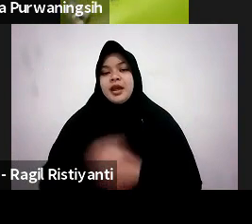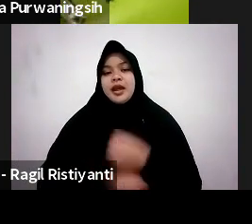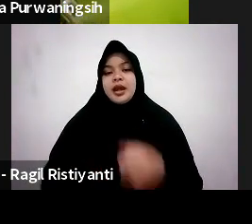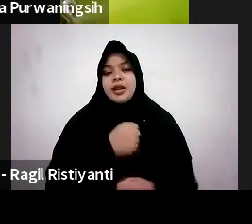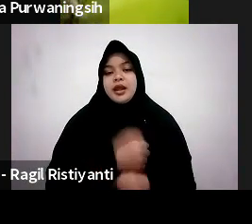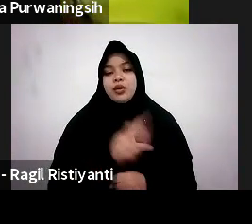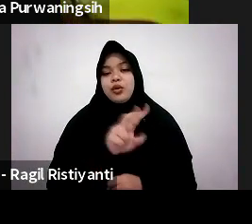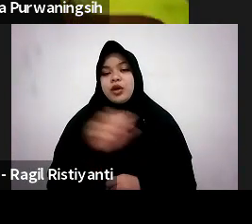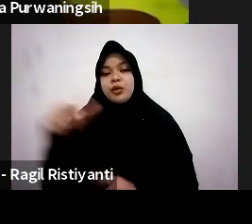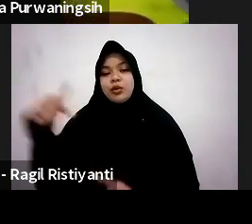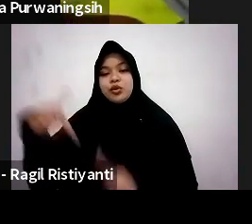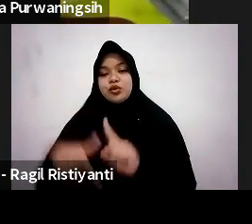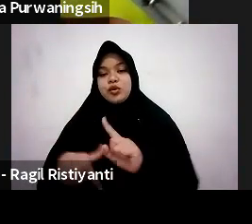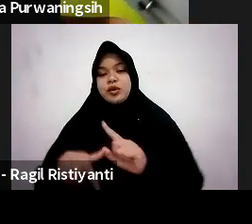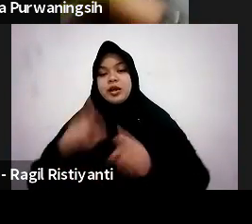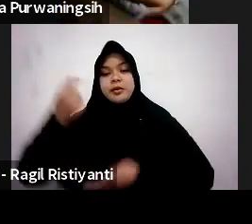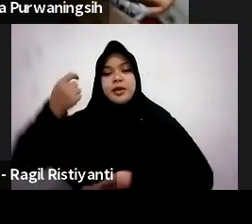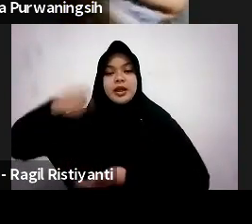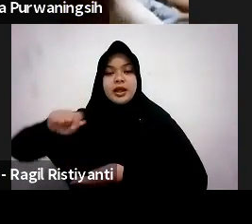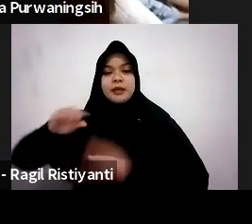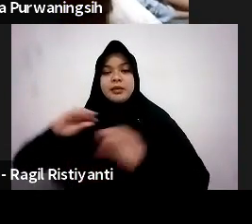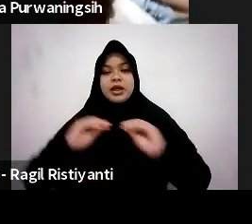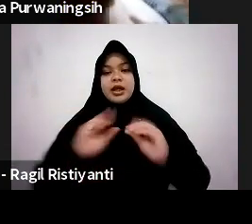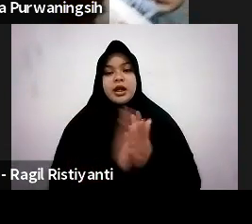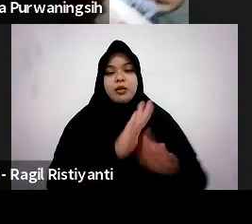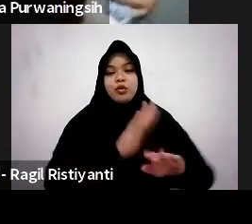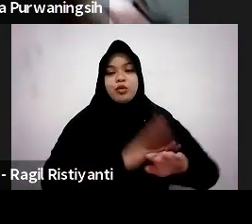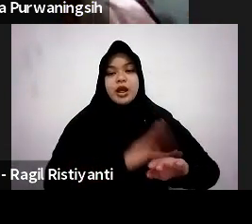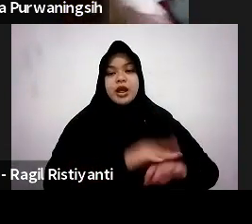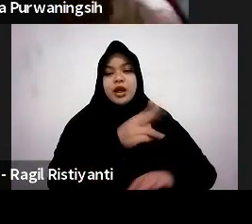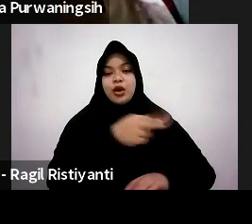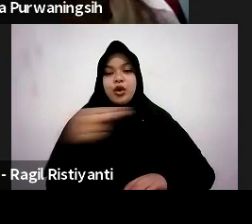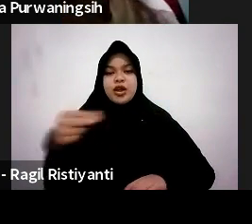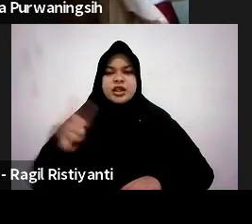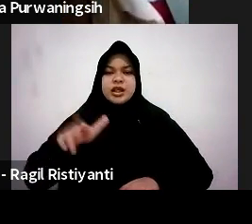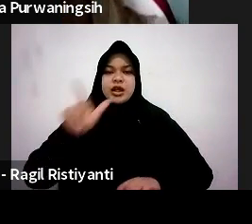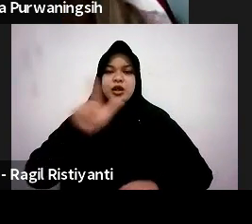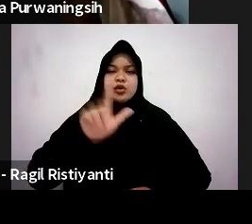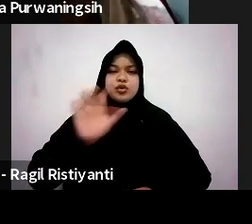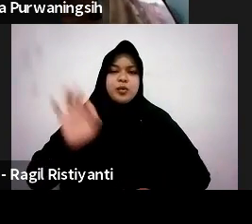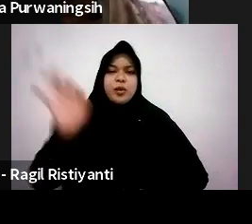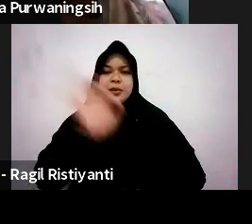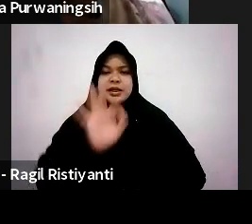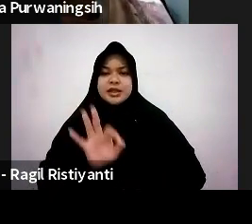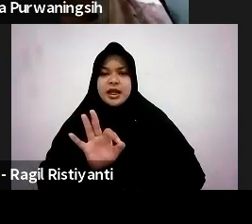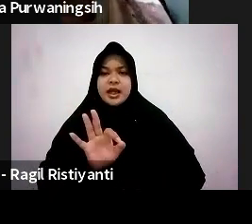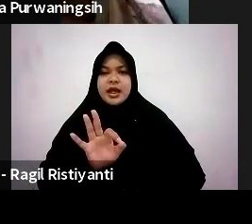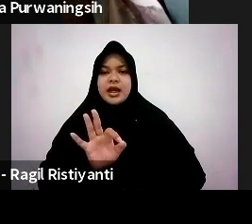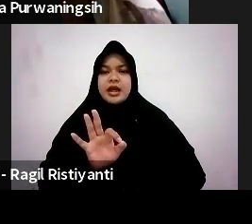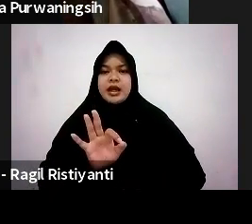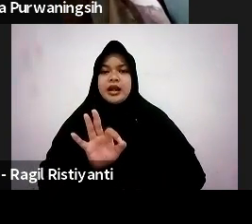Kementerian Pendidikan dan Kebudayaan Indonesia memperkirakan 7 Percayalah berkebutuhan khusus tidak sekolah